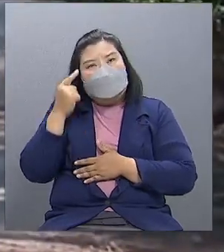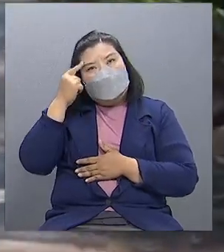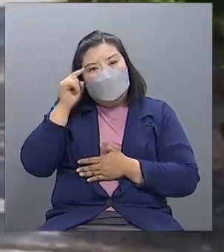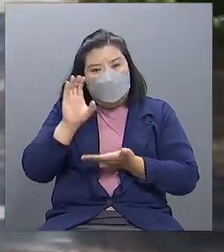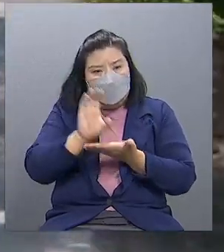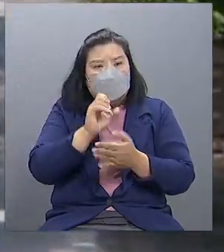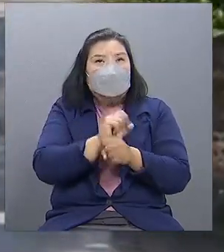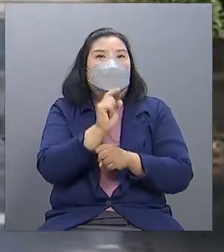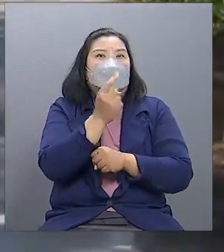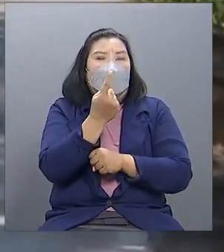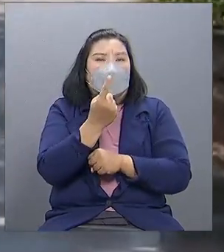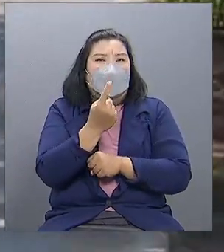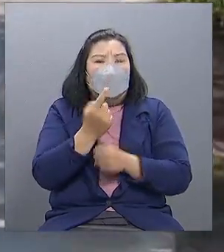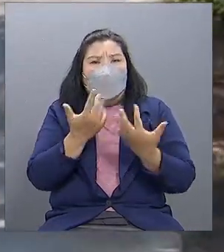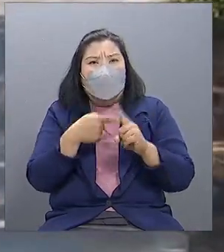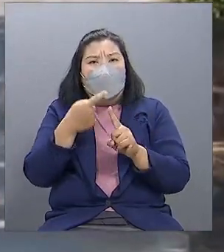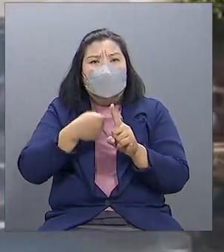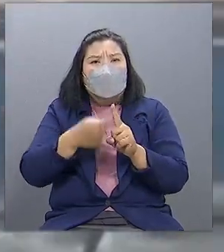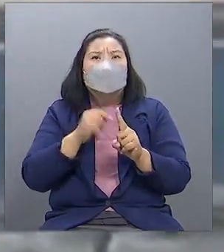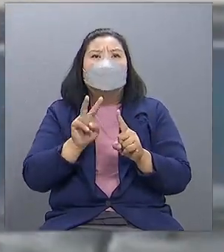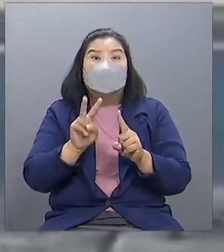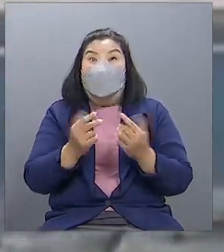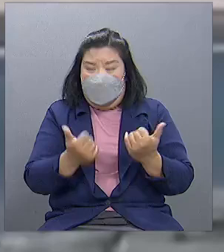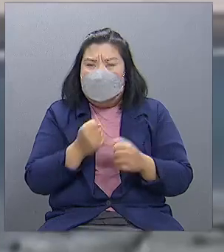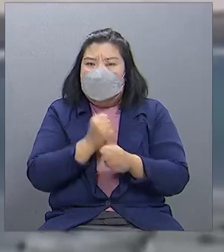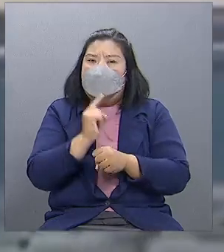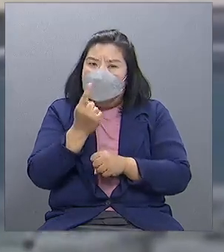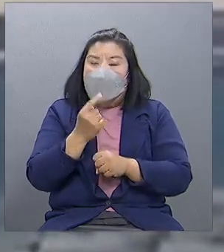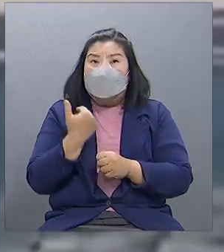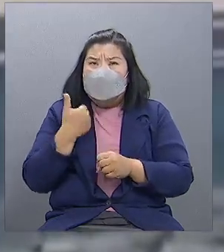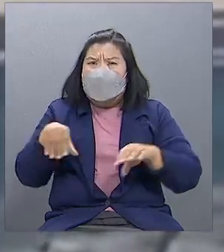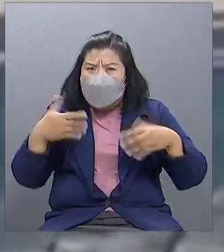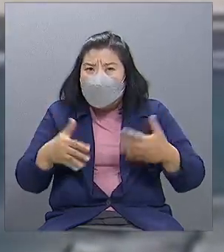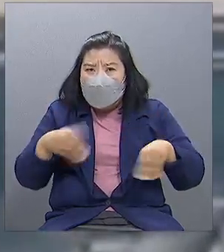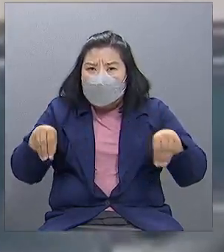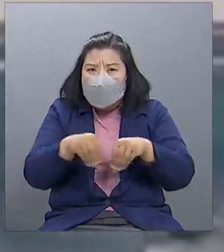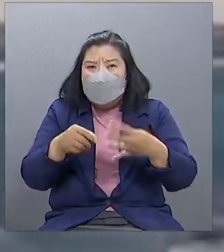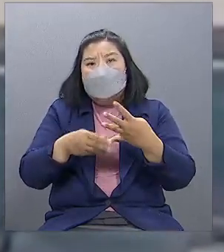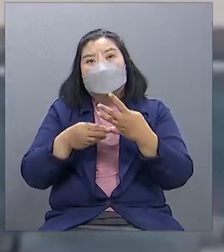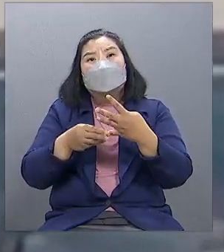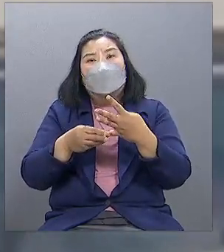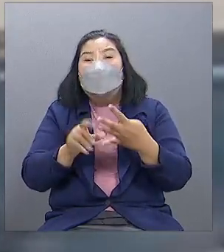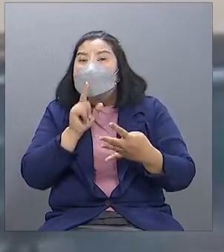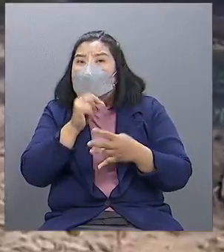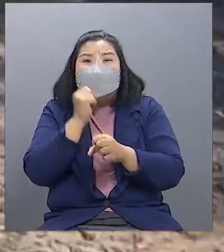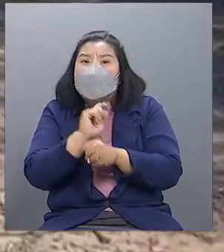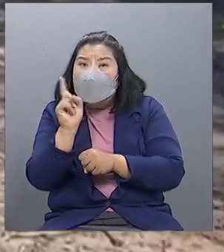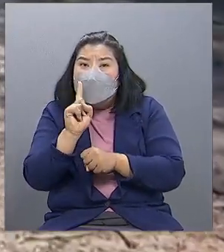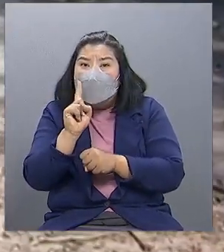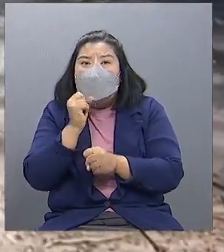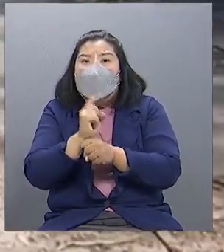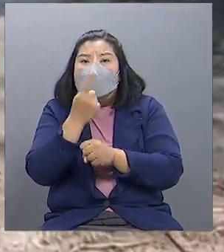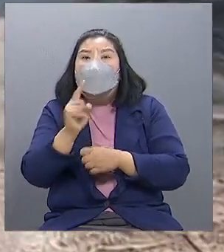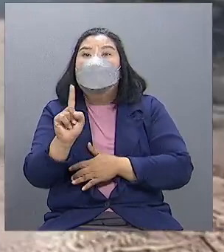จะซ่มกได้เดือนกุมภาพันนี้นี่มัก็จะซินกลุมภา จะซ่มกนเมื่่เดี๋ยวทีมข่าวขออนุยataามกต่